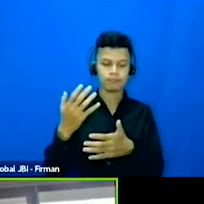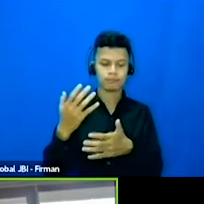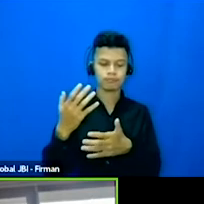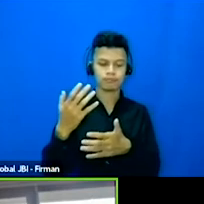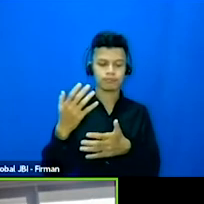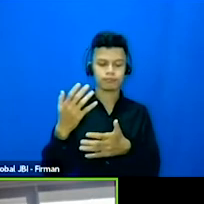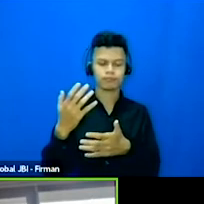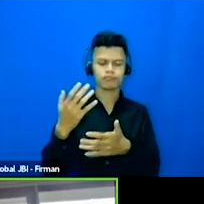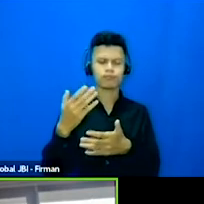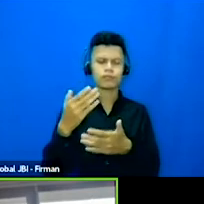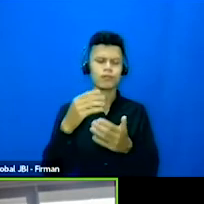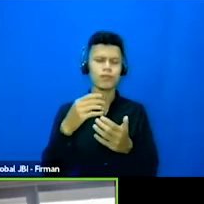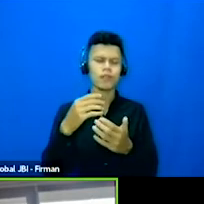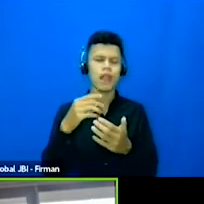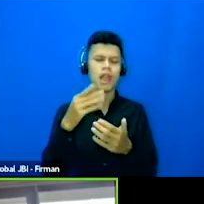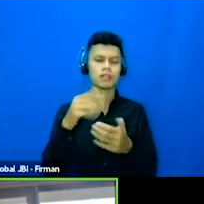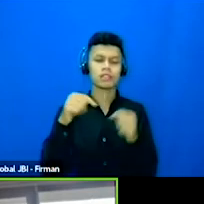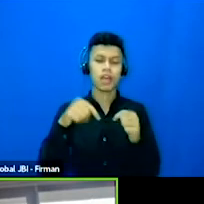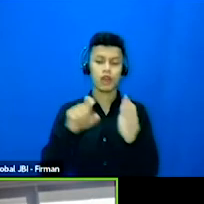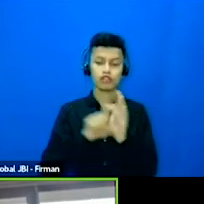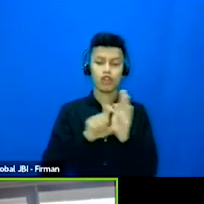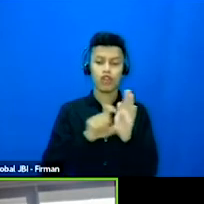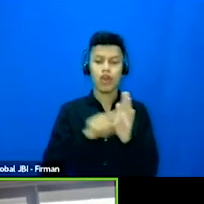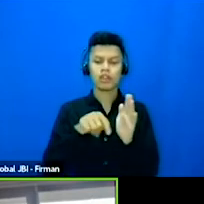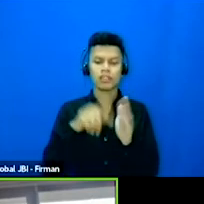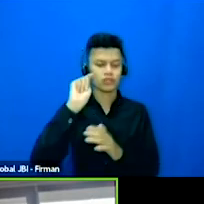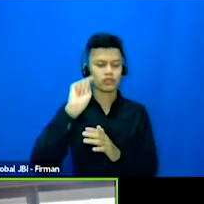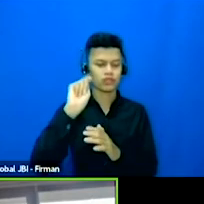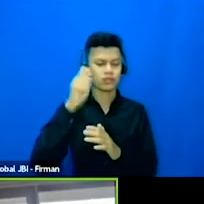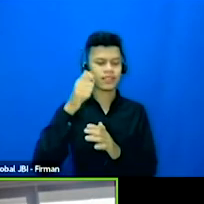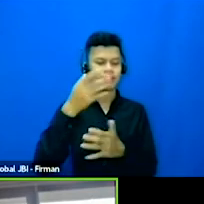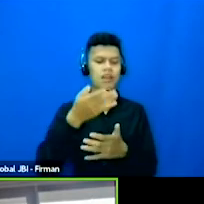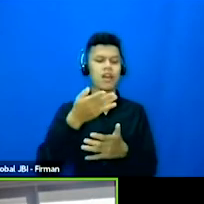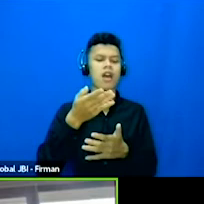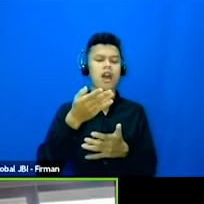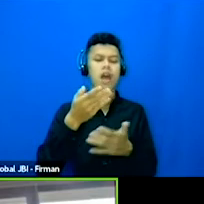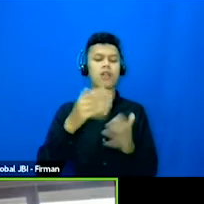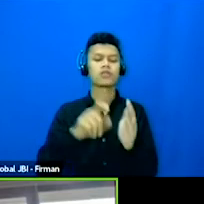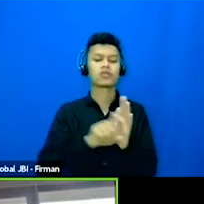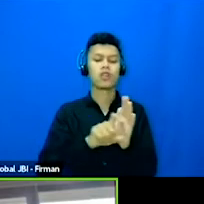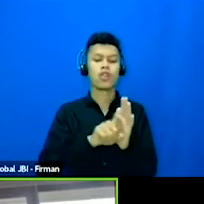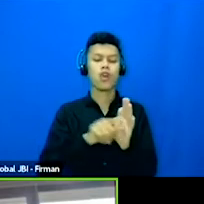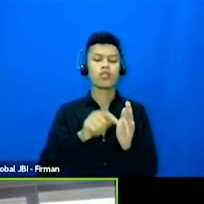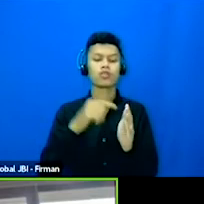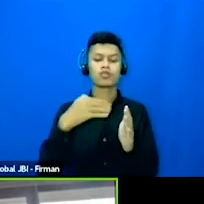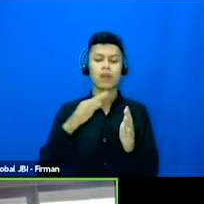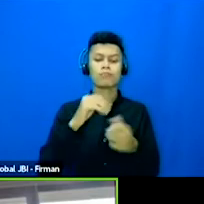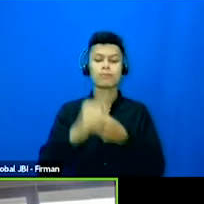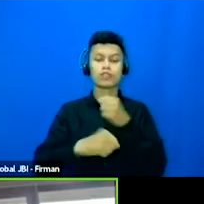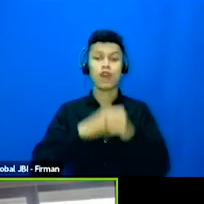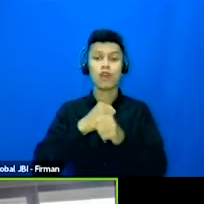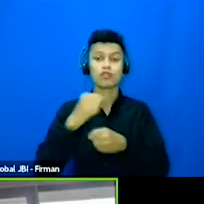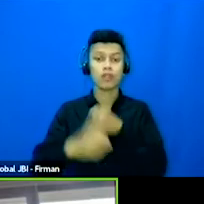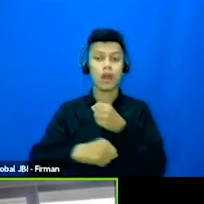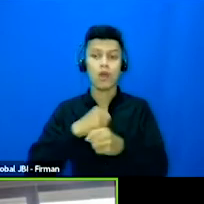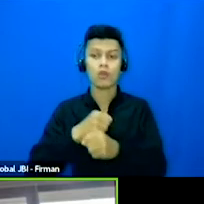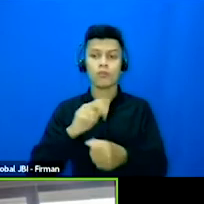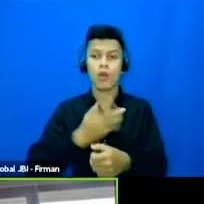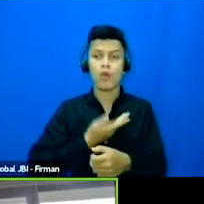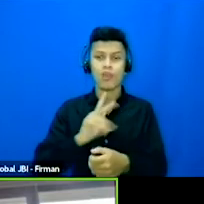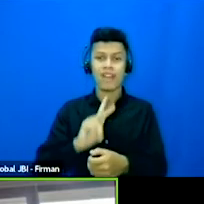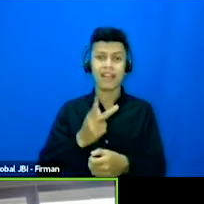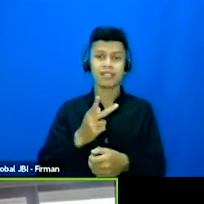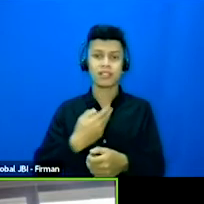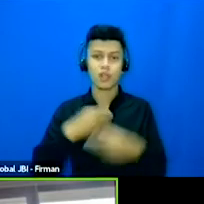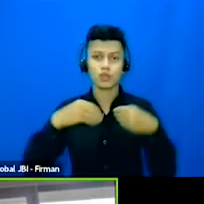elektronik saat sekarang aja misalnya saya agak susah Mi kalau misalnya ada sudah bertahun-tahun mau ganti lagi ini nggak bisa